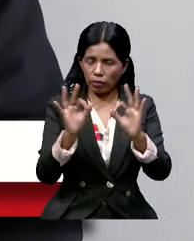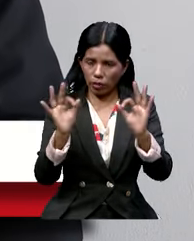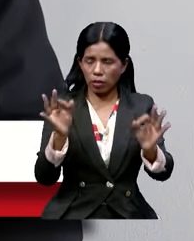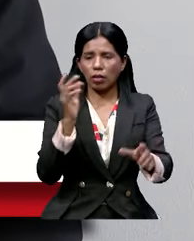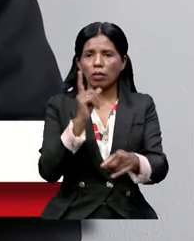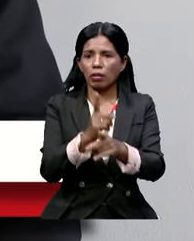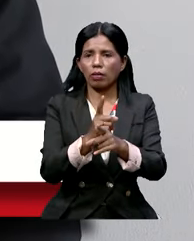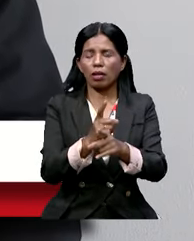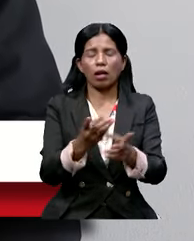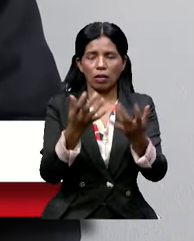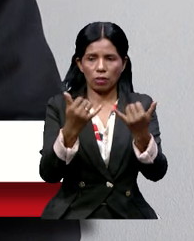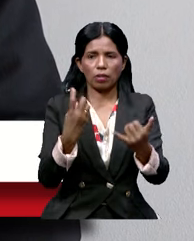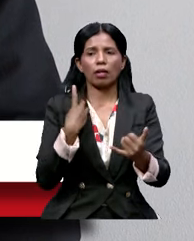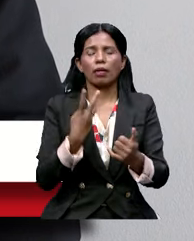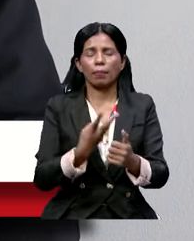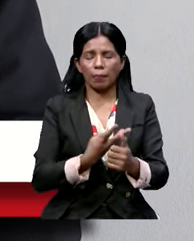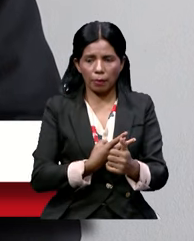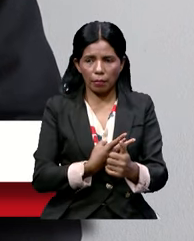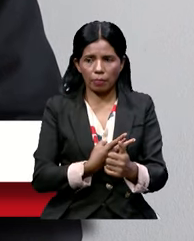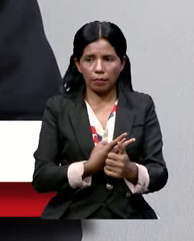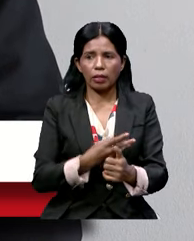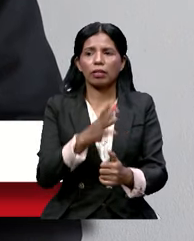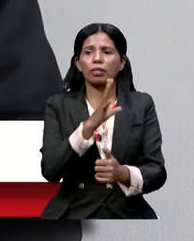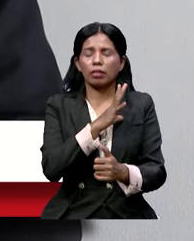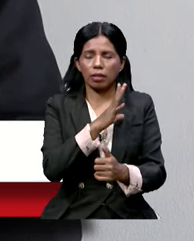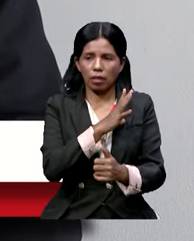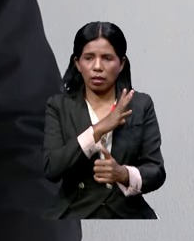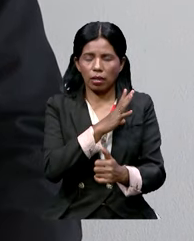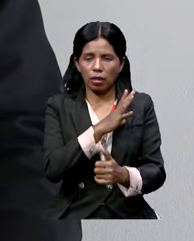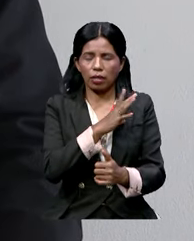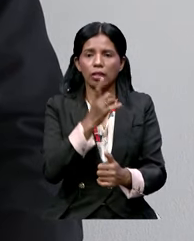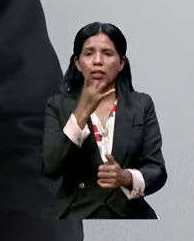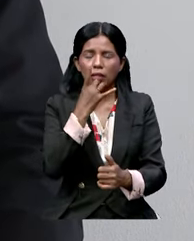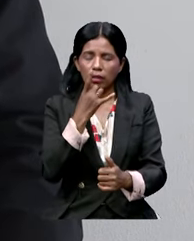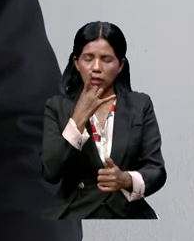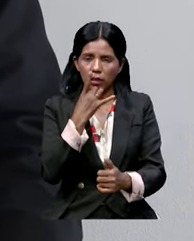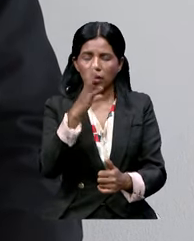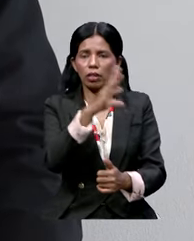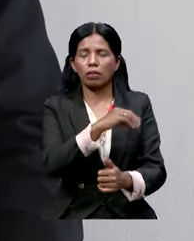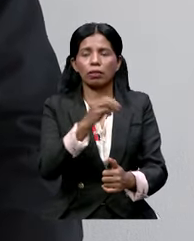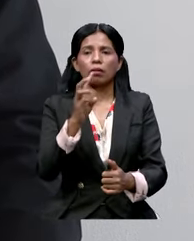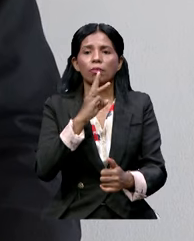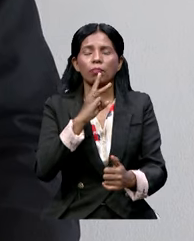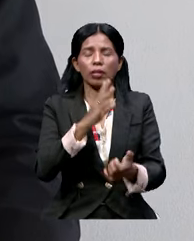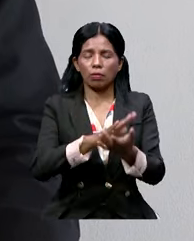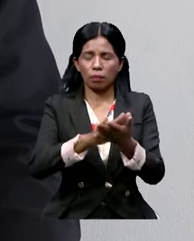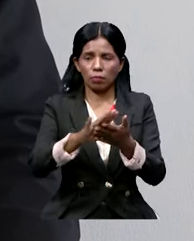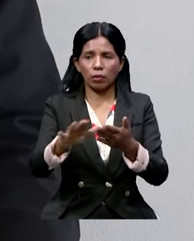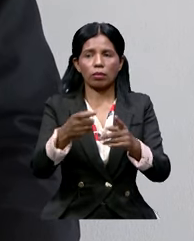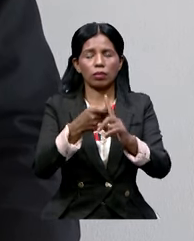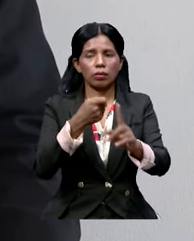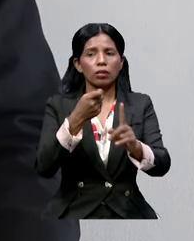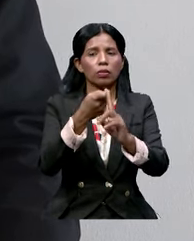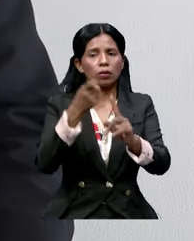losona agora ami se hein electricidade no PMOS usi parte